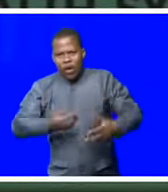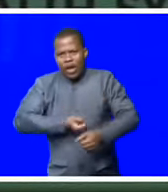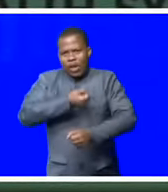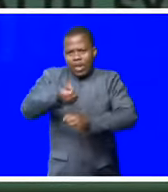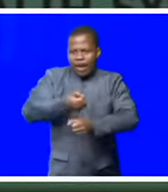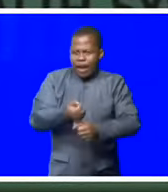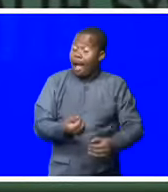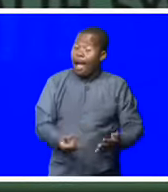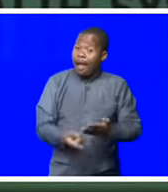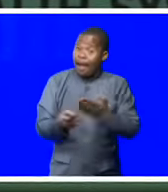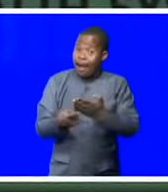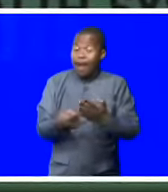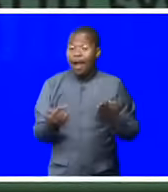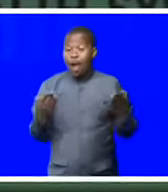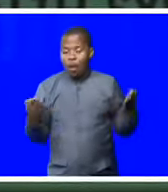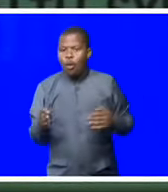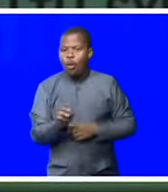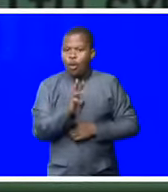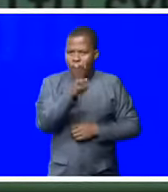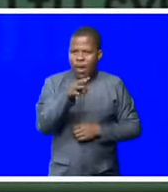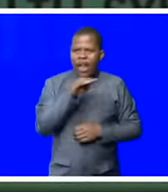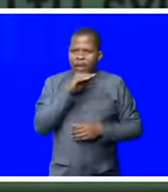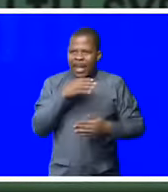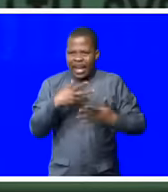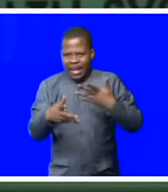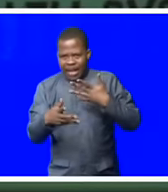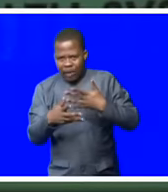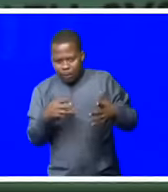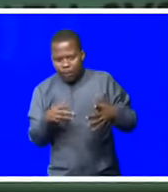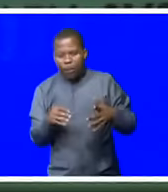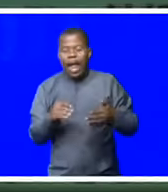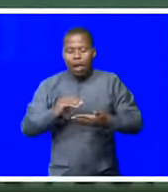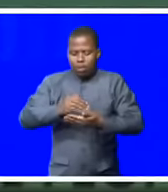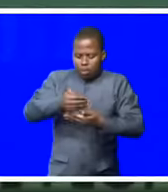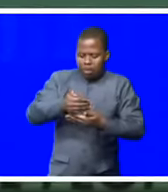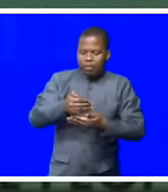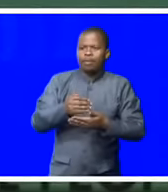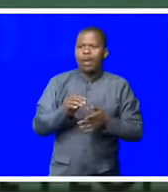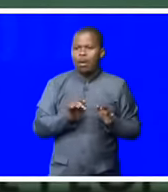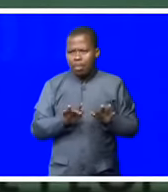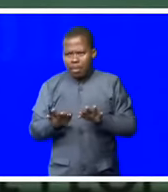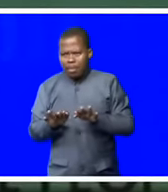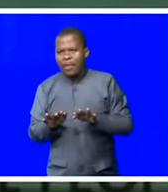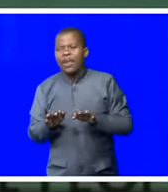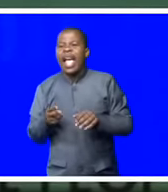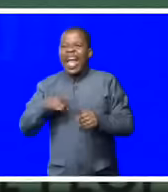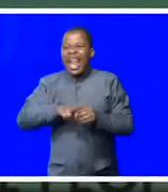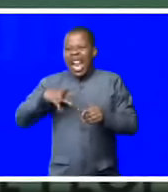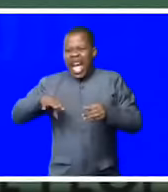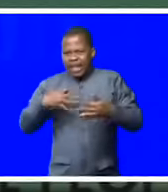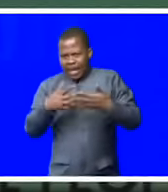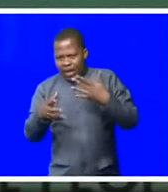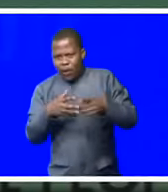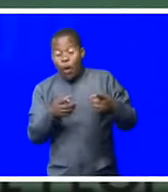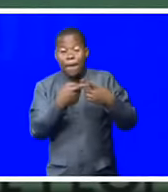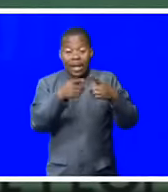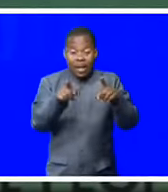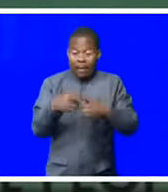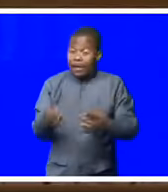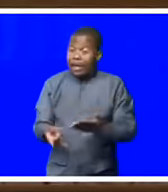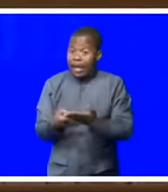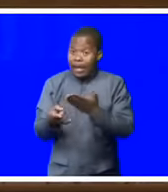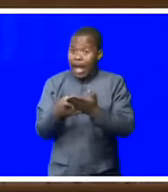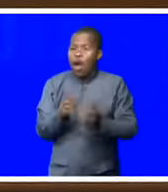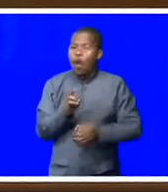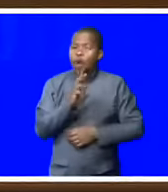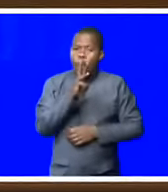lawa lahlanganisa emakhompyutha nako konke lokuhlanganela emakhompyutha ama-docking stations nalokunye. La mathulusi labasiniketa